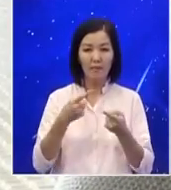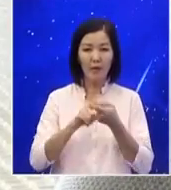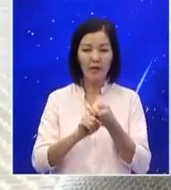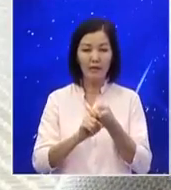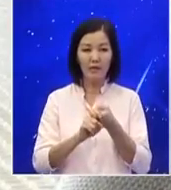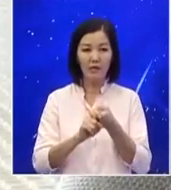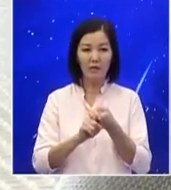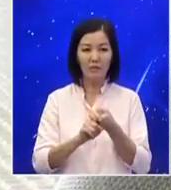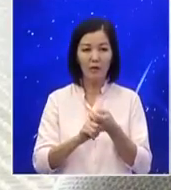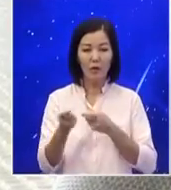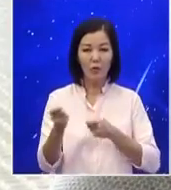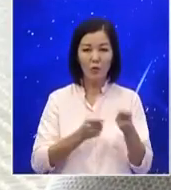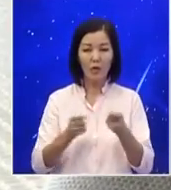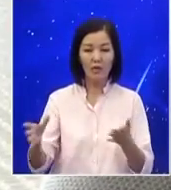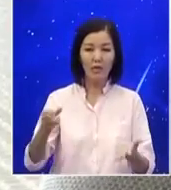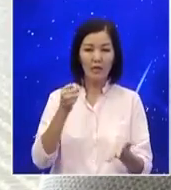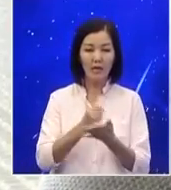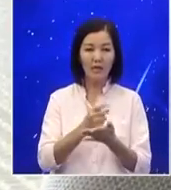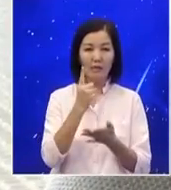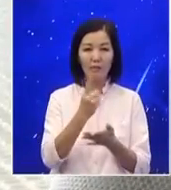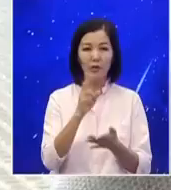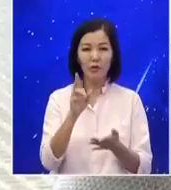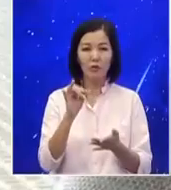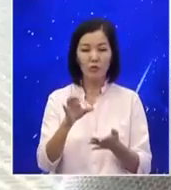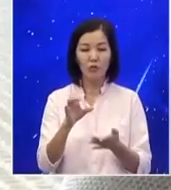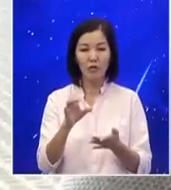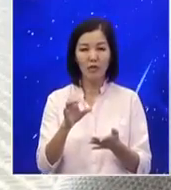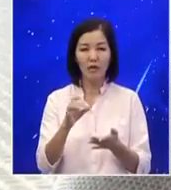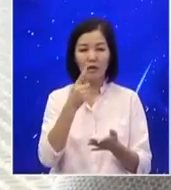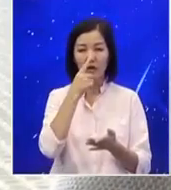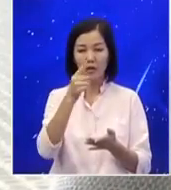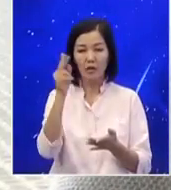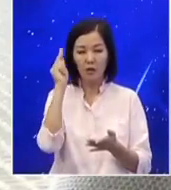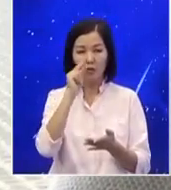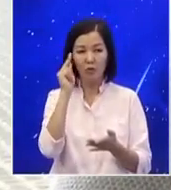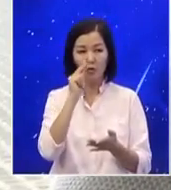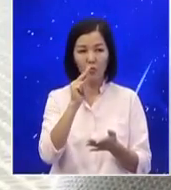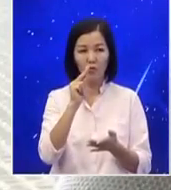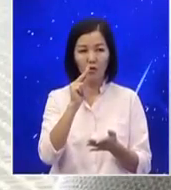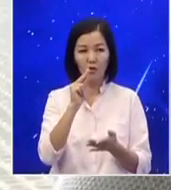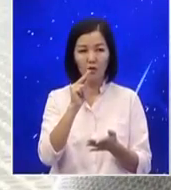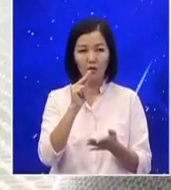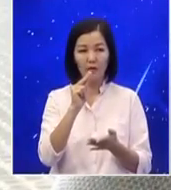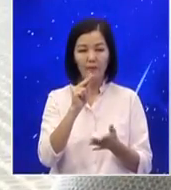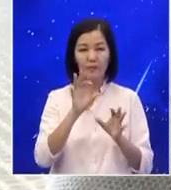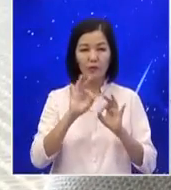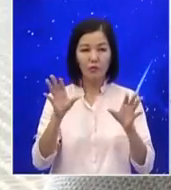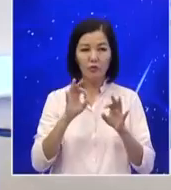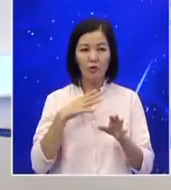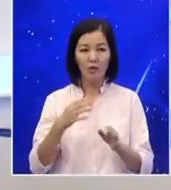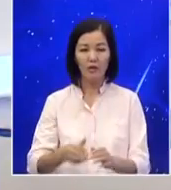шығып, кураторлар тағайындалып, ол бірінші курстарға барлық қаштан оқыту үрдісі түсіндірілді.